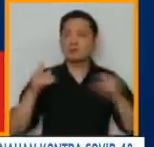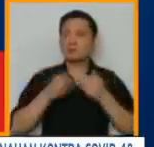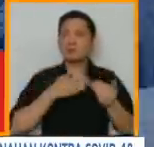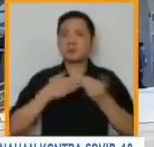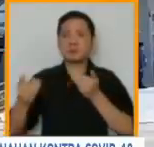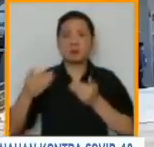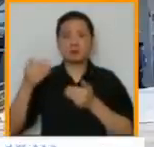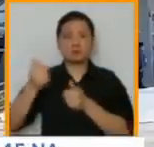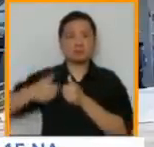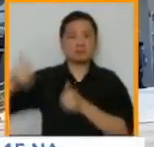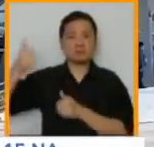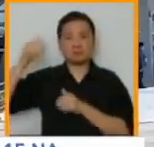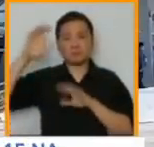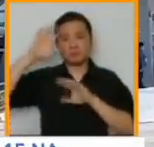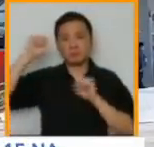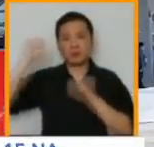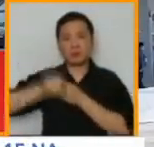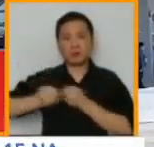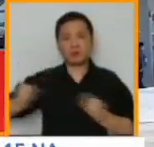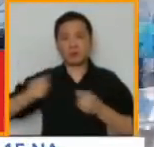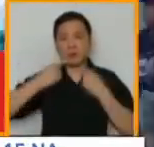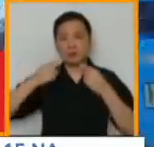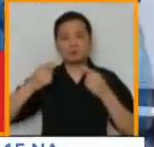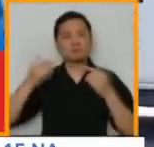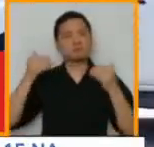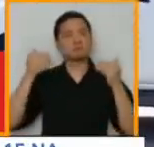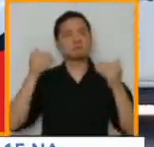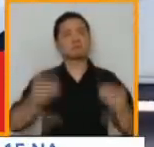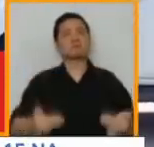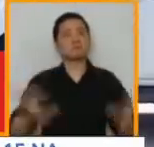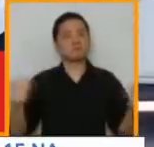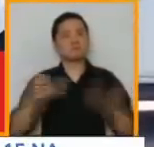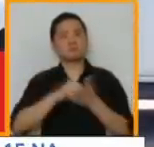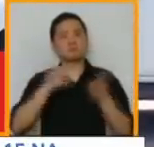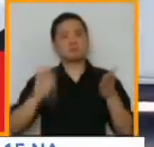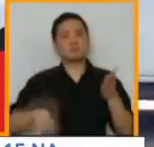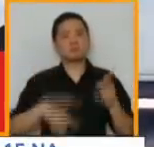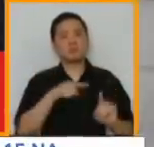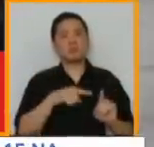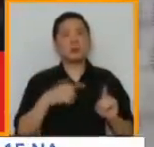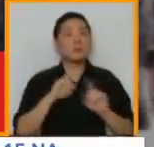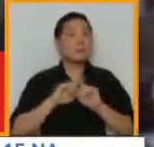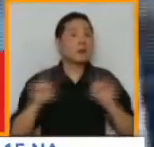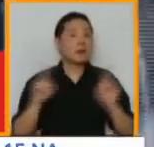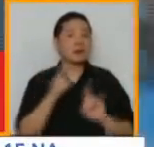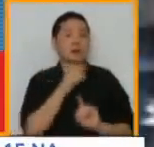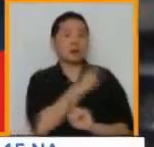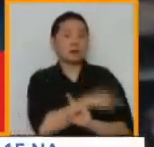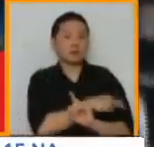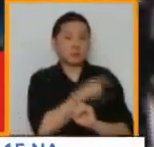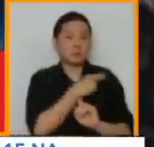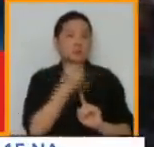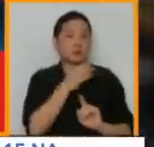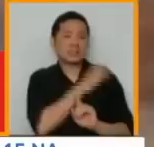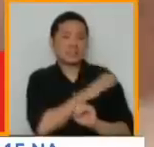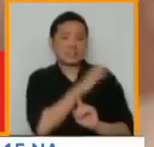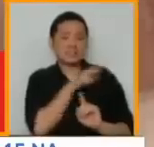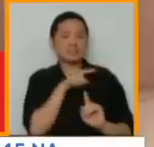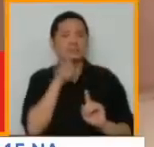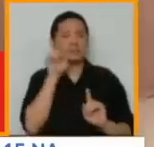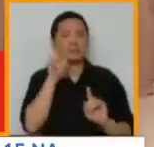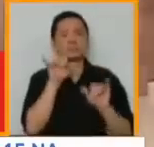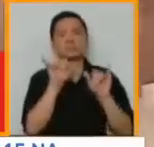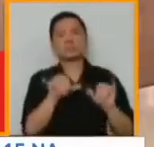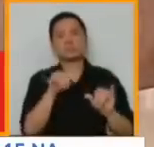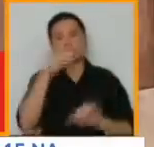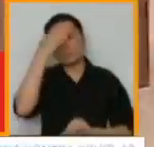pa rin ng face shield sa mga ospital at clinic. Hindi na rin required ang RT-PCR test sa mga fully vaccinated na pupunta